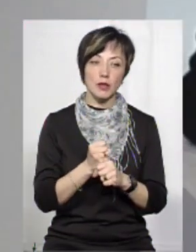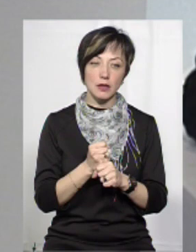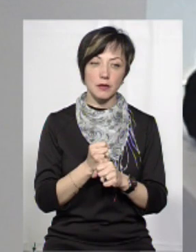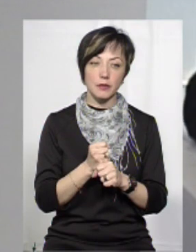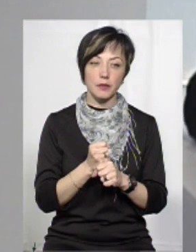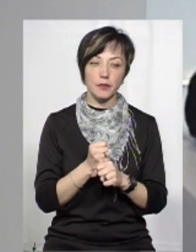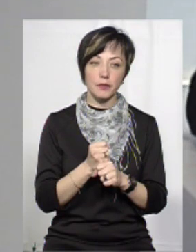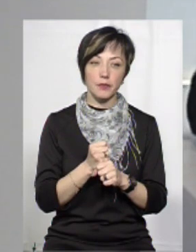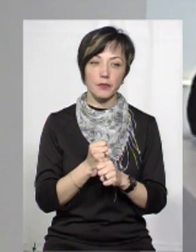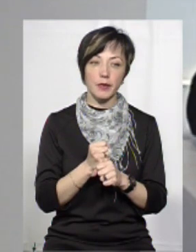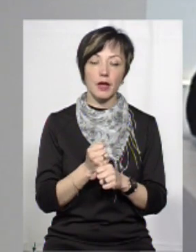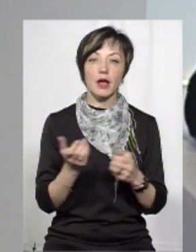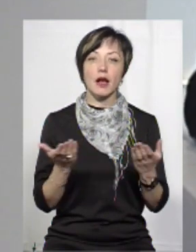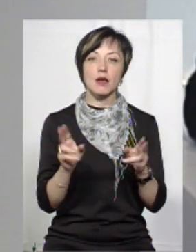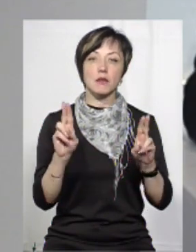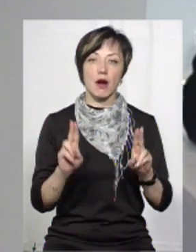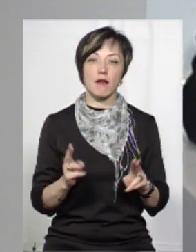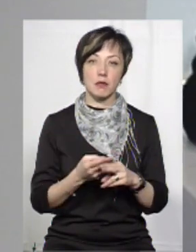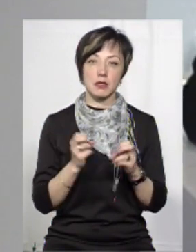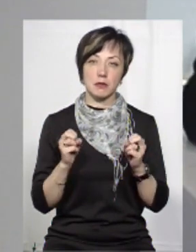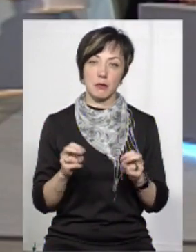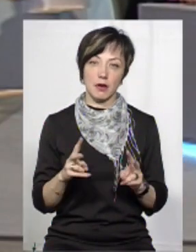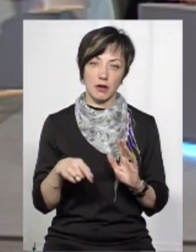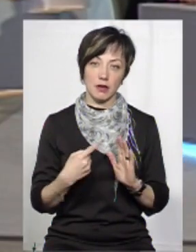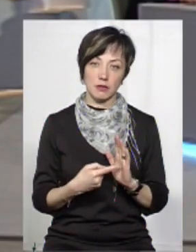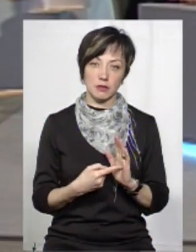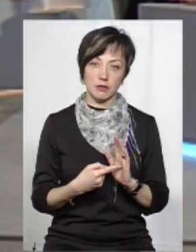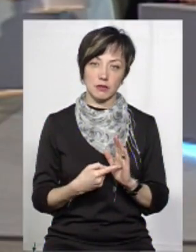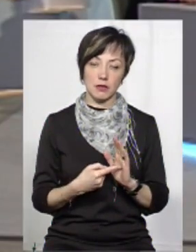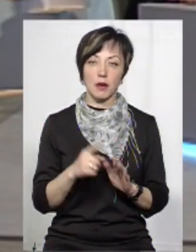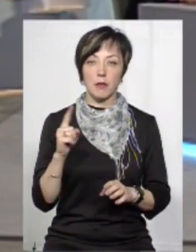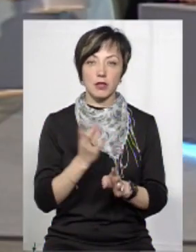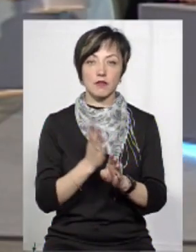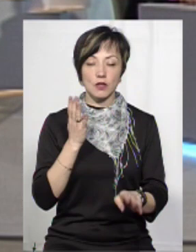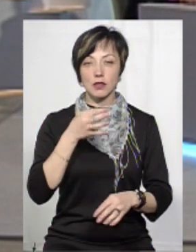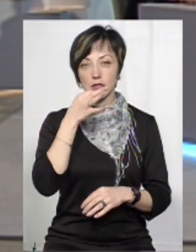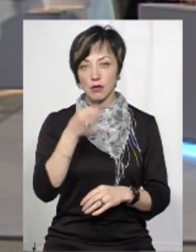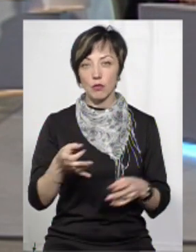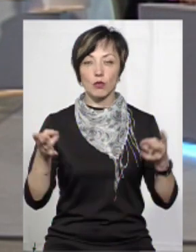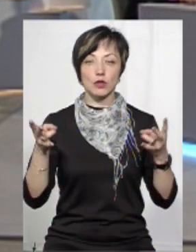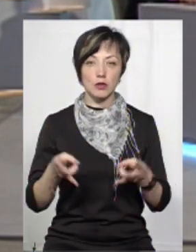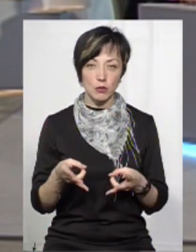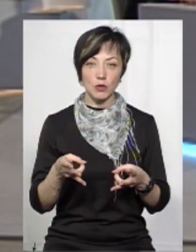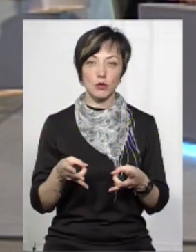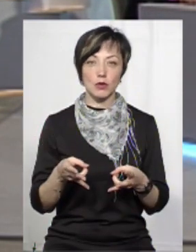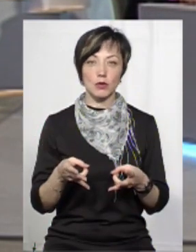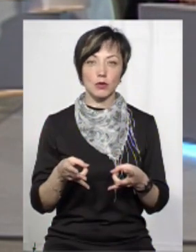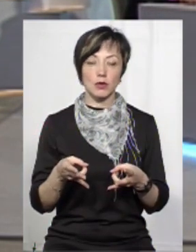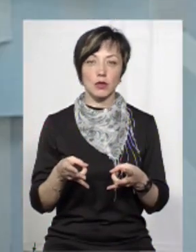робити, які правила безпеки? Перш за все, як я вже говорив, потрібно